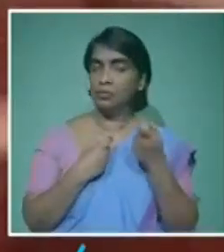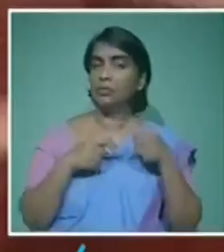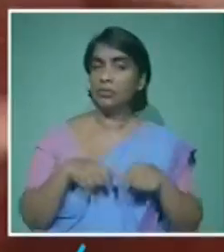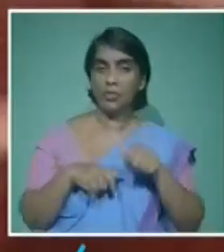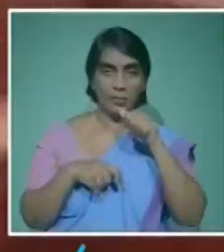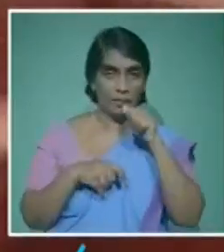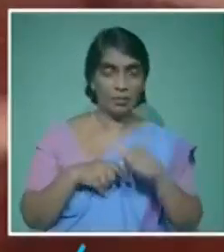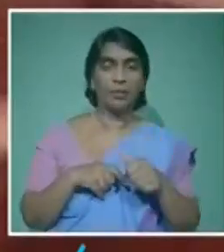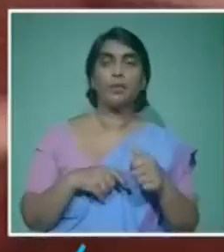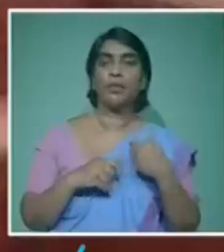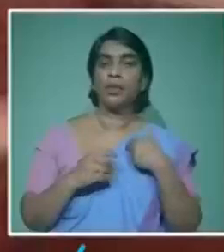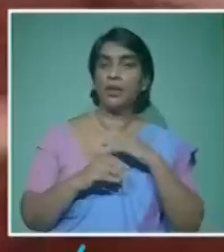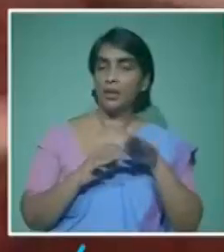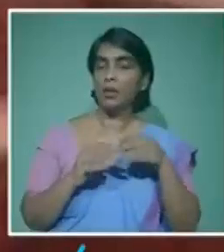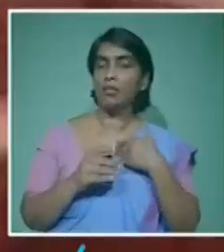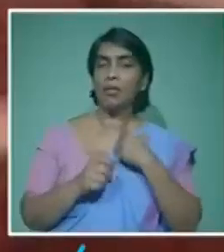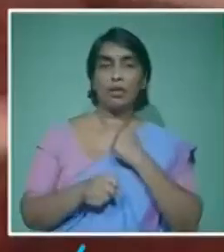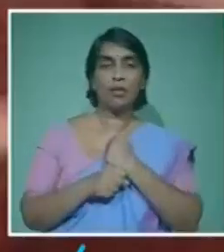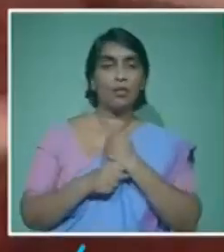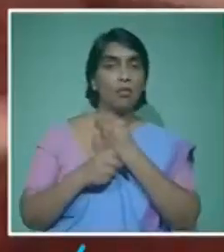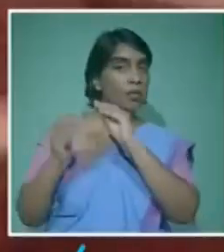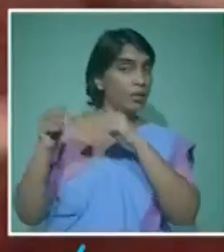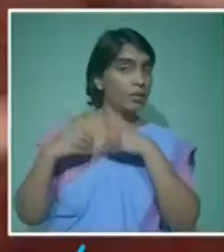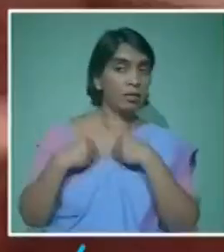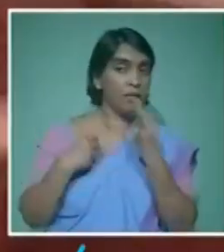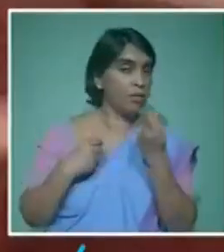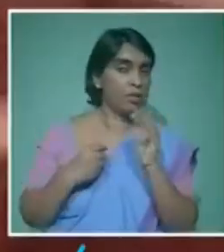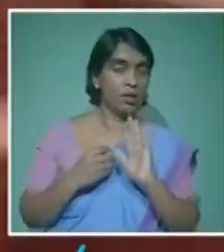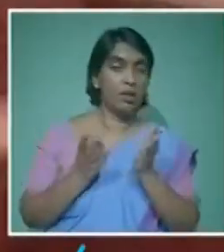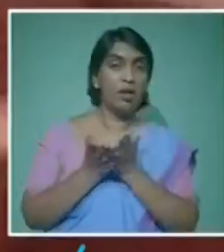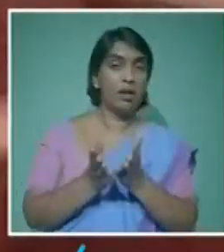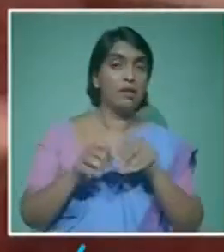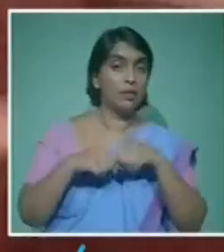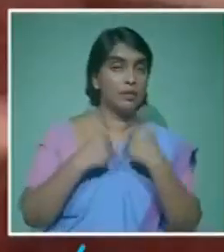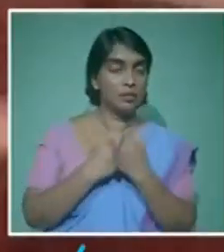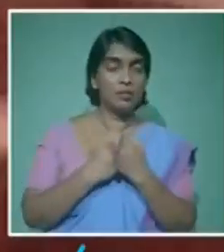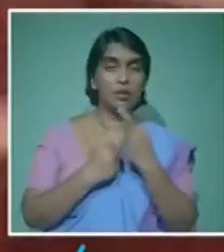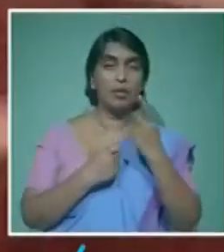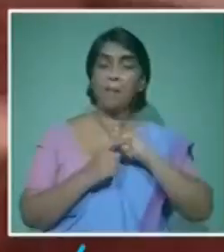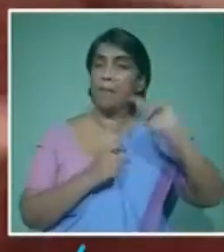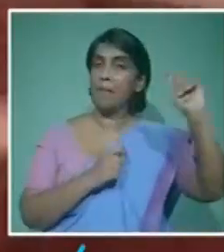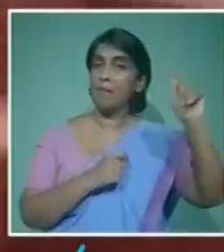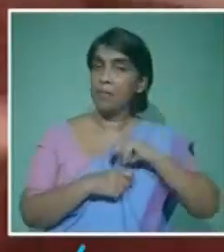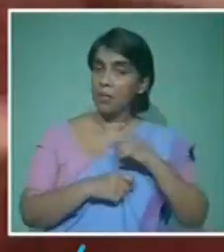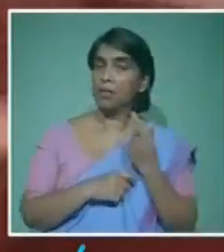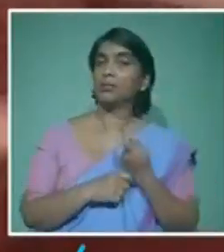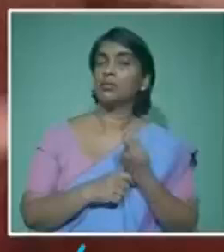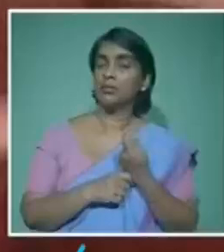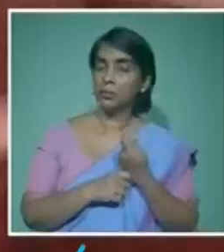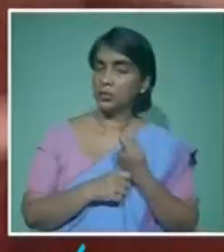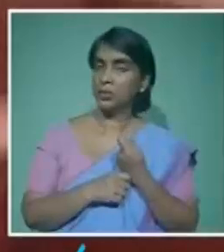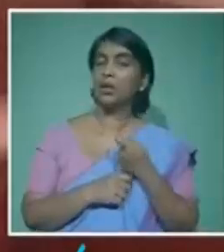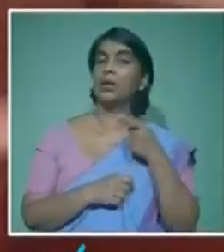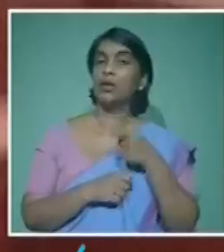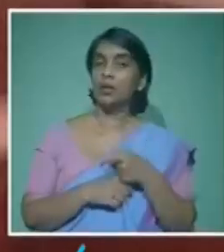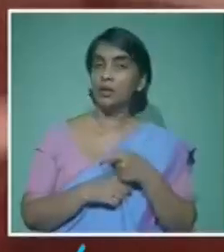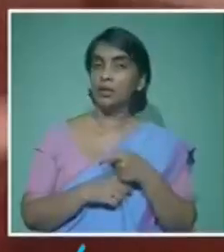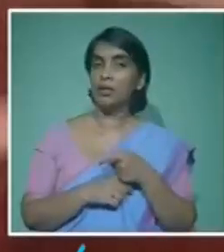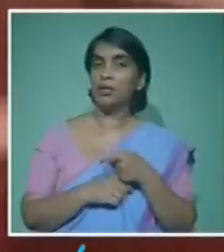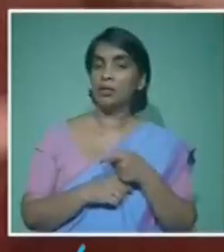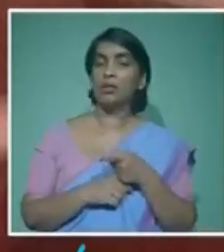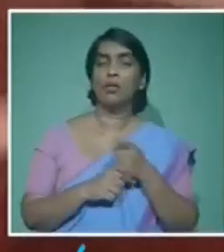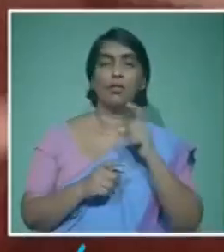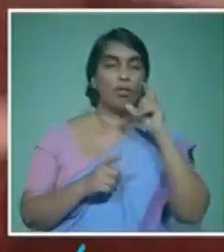என்பதை நான் வலியுறுத்தி கூற வேண்டியுள்ளது. மேலும் அண்மையில் கோப் குழுவானது இலங்கை கடத்தொழில் கூட்டு ஸ்தாபனம் தொடர்பில்